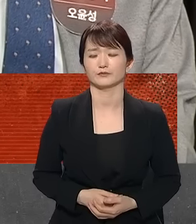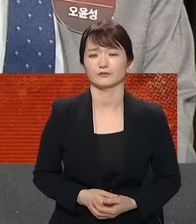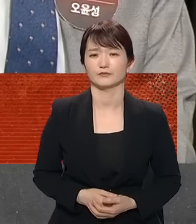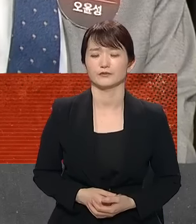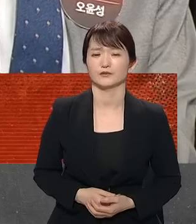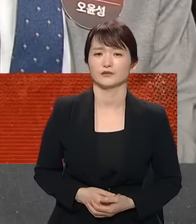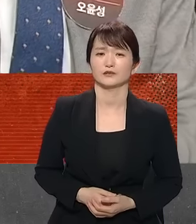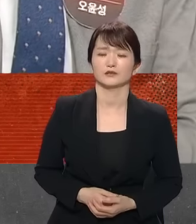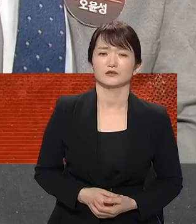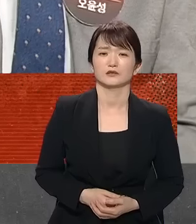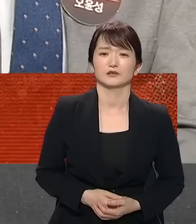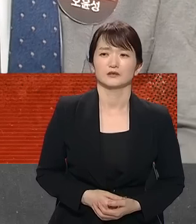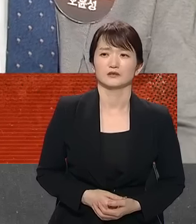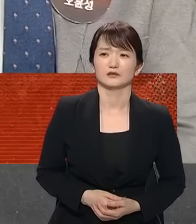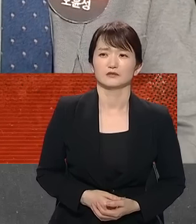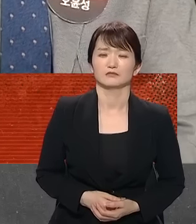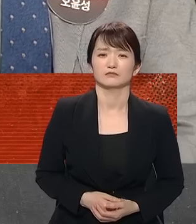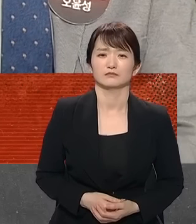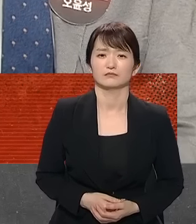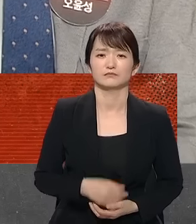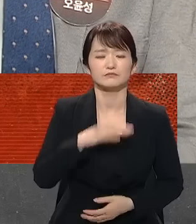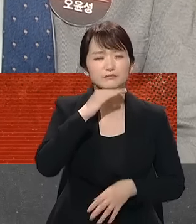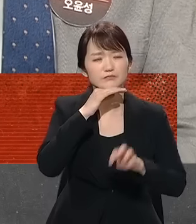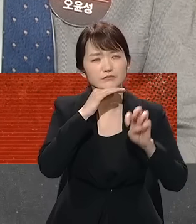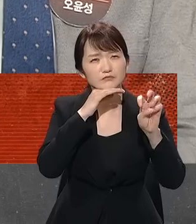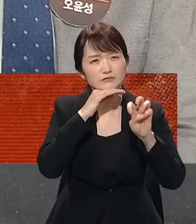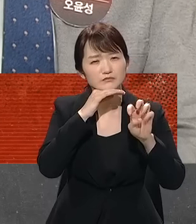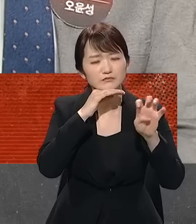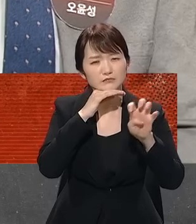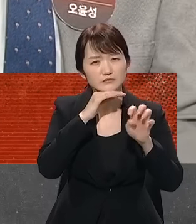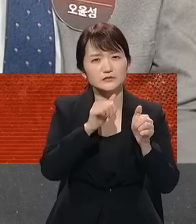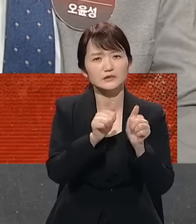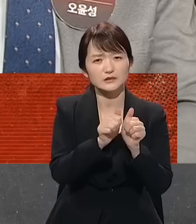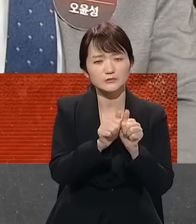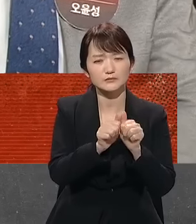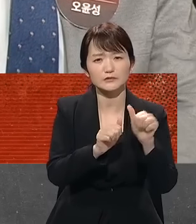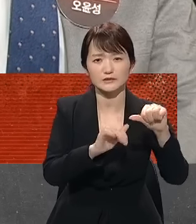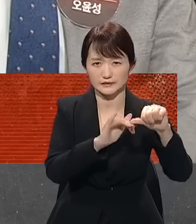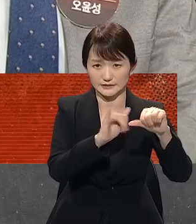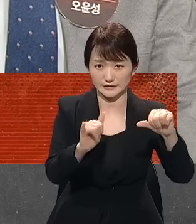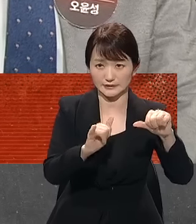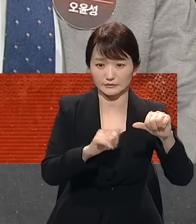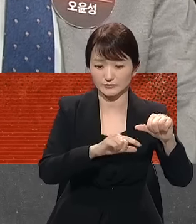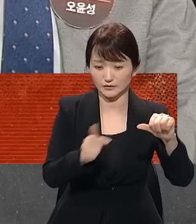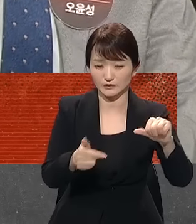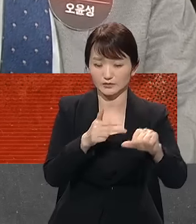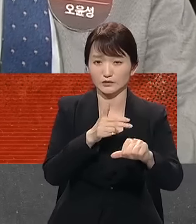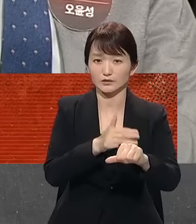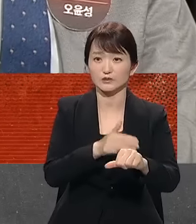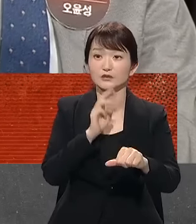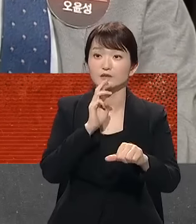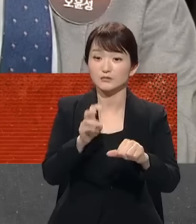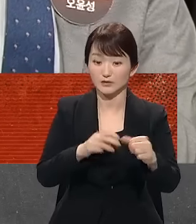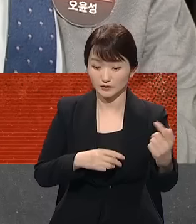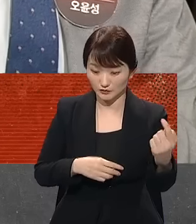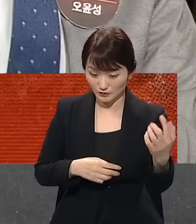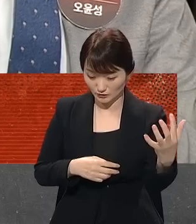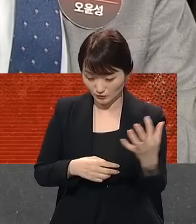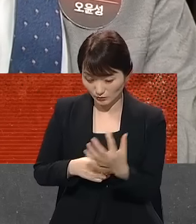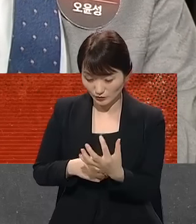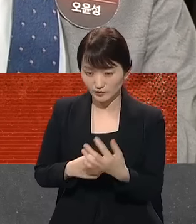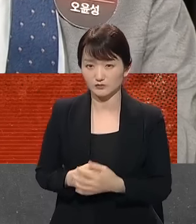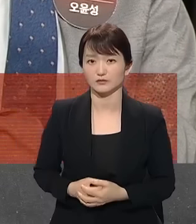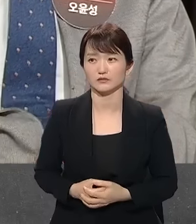대목이었었는데 그러다 보니까 이제 30대, 40대로 보이는 저 남성 5명이 저녁 8시 반에 들어와 가지고